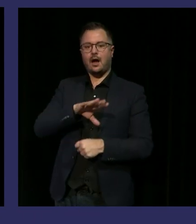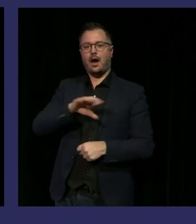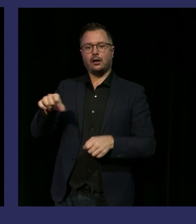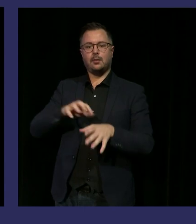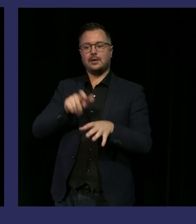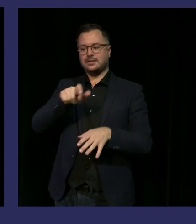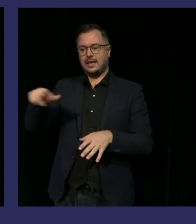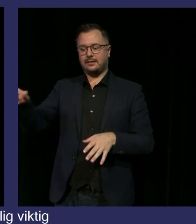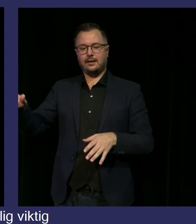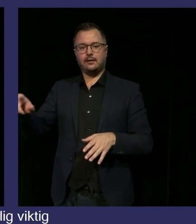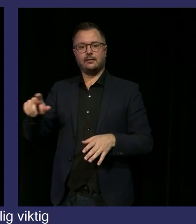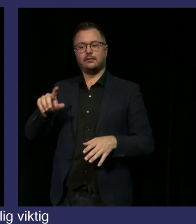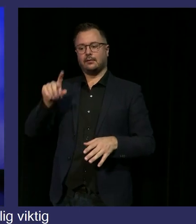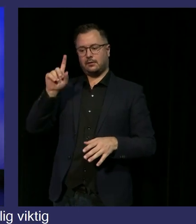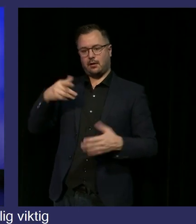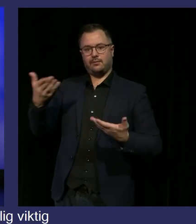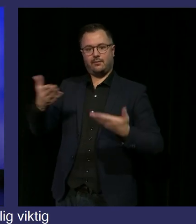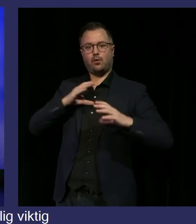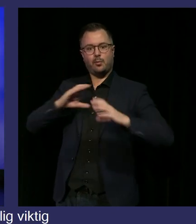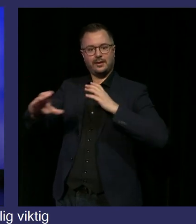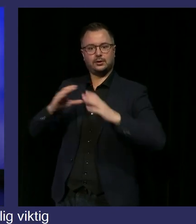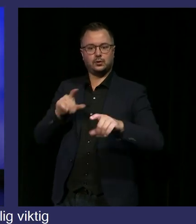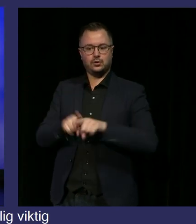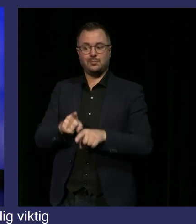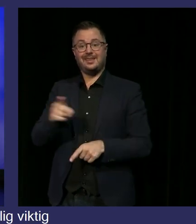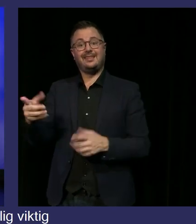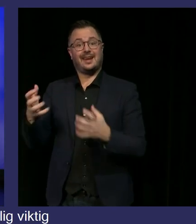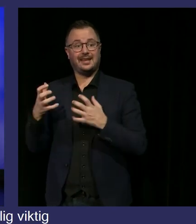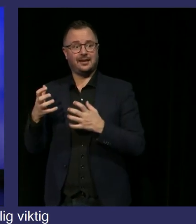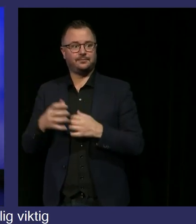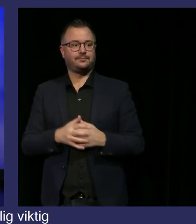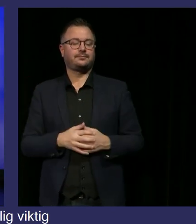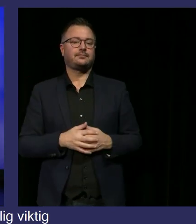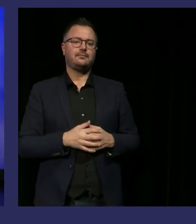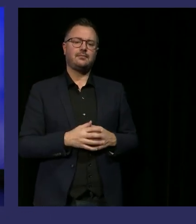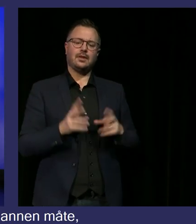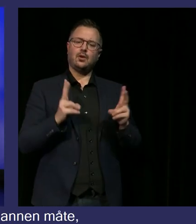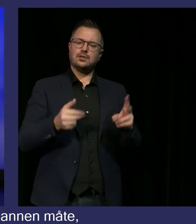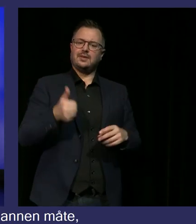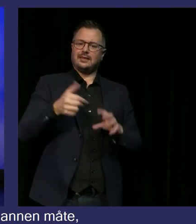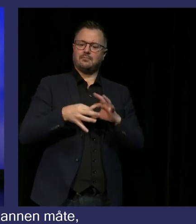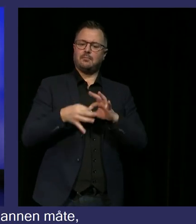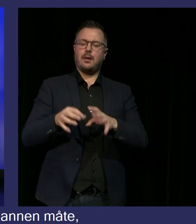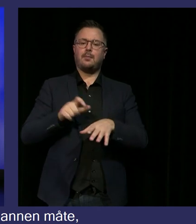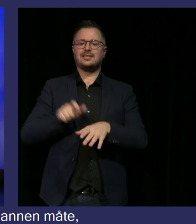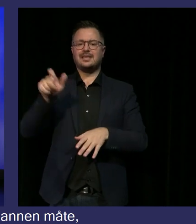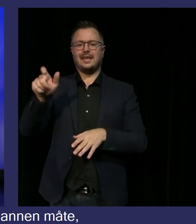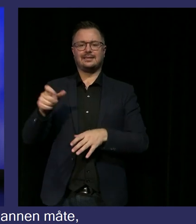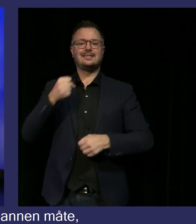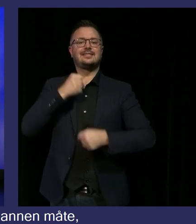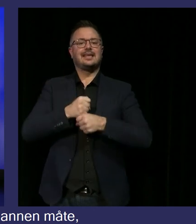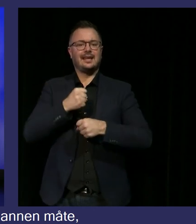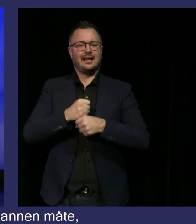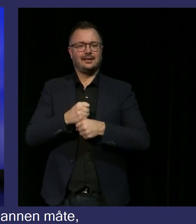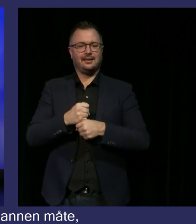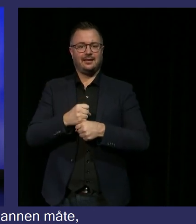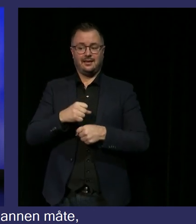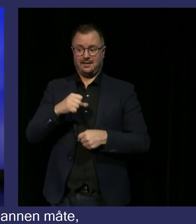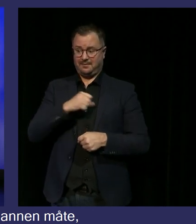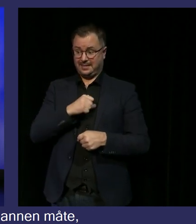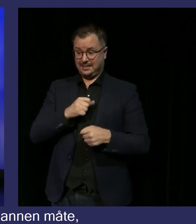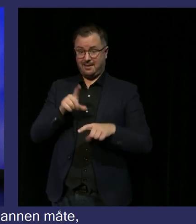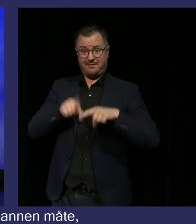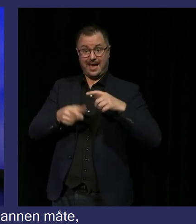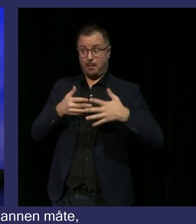kommunikasjonen de trenger. Mm. Ja, altså, jeg tenker jo det utrolig viktig også I forhold til pasientsikkerheten. Ikke sant? Fordi at hvis du blir feilbehandlet på en eller annen